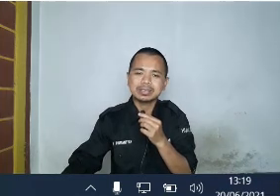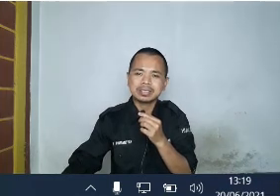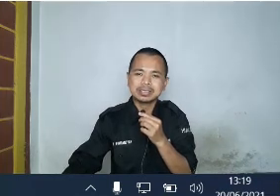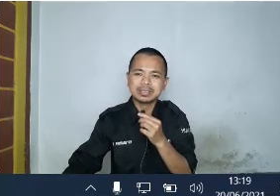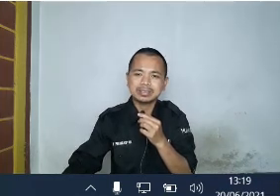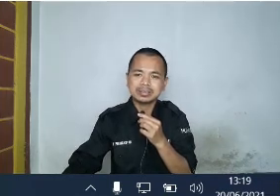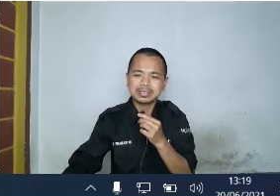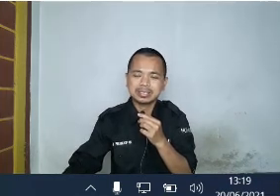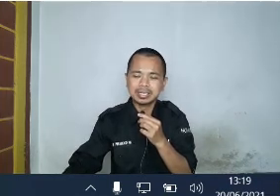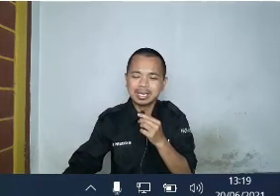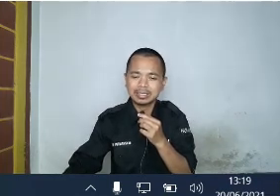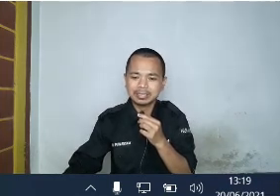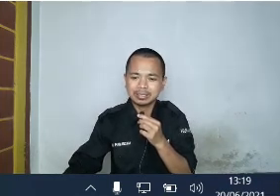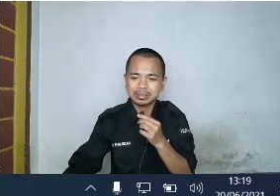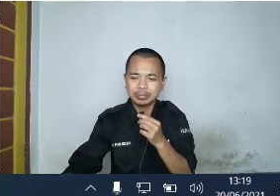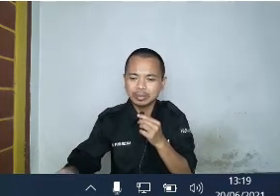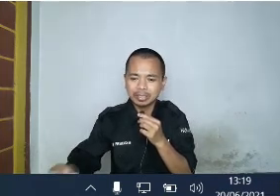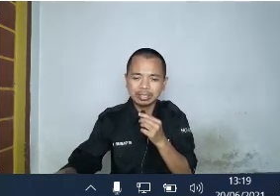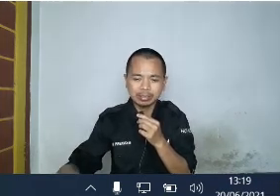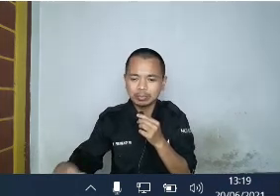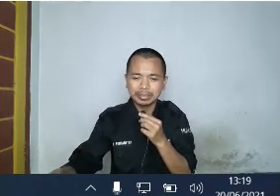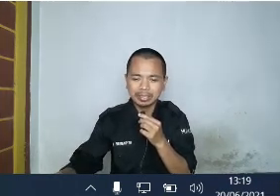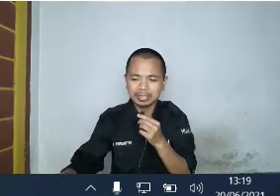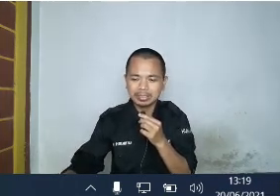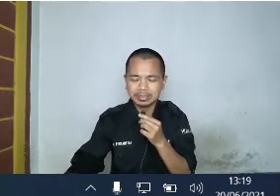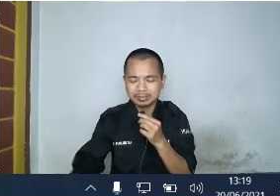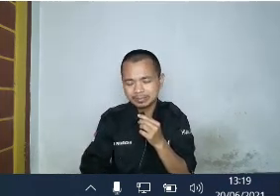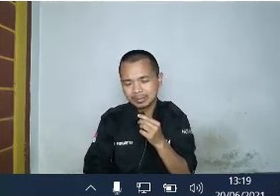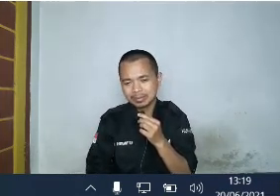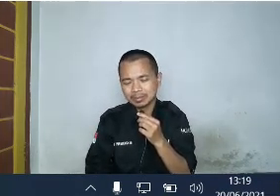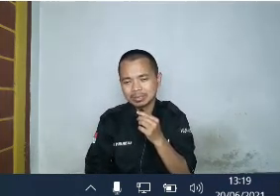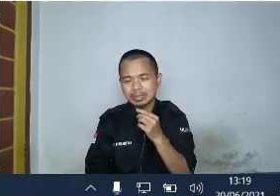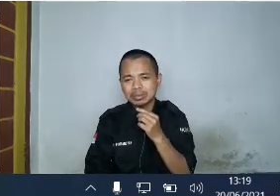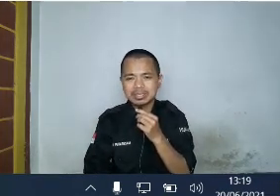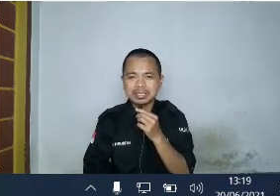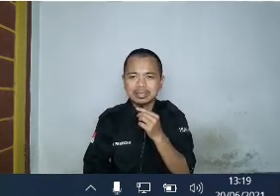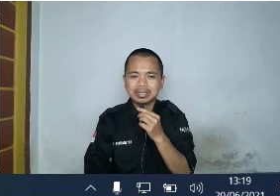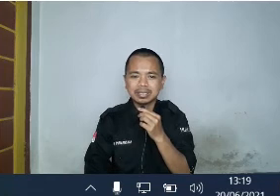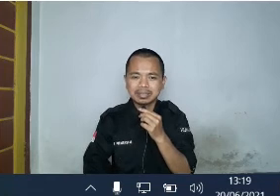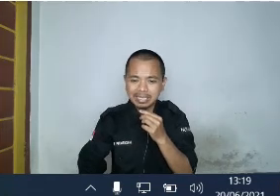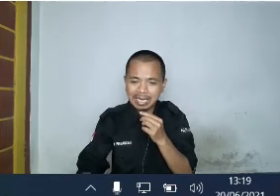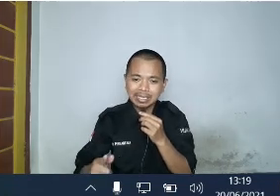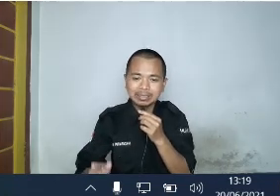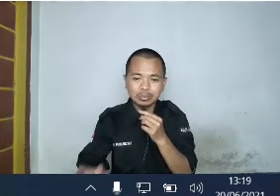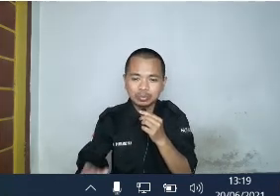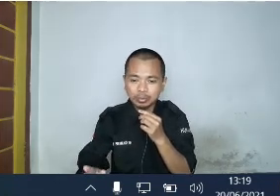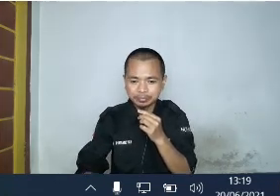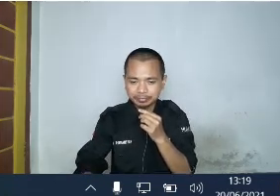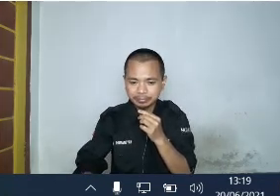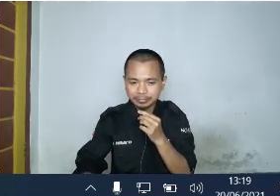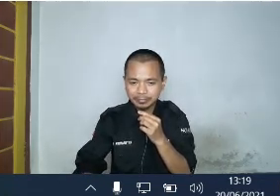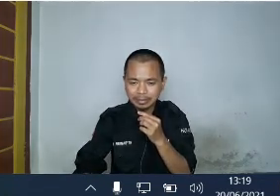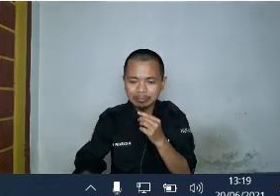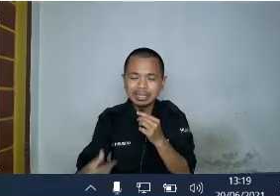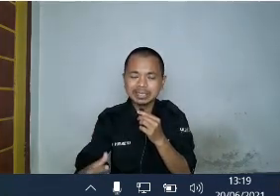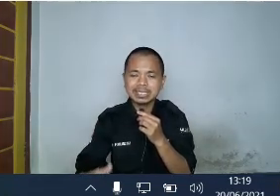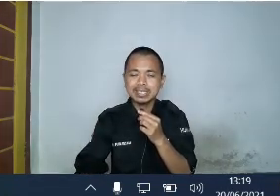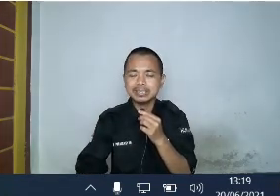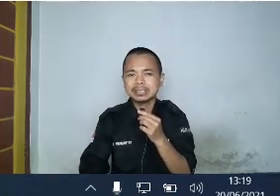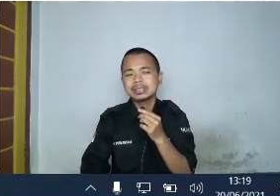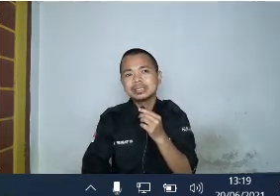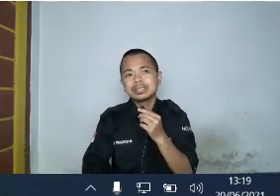dipersiapkan dari sekarang kita segala halnya kemungkinan-kemungkinannya terutama koneksi internet dan alat untuk